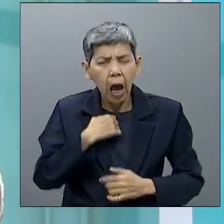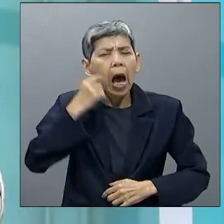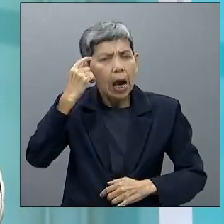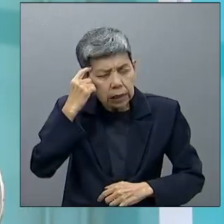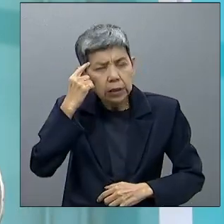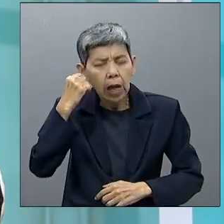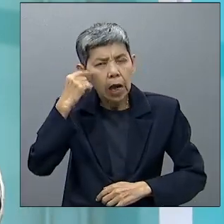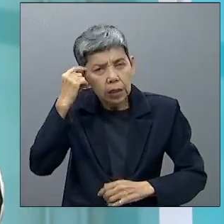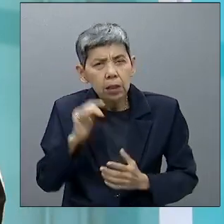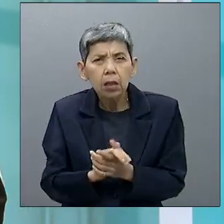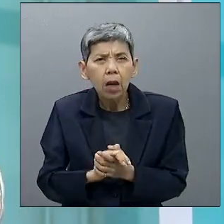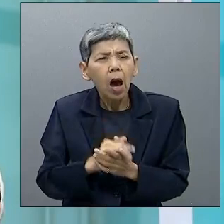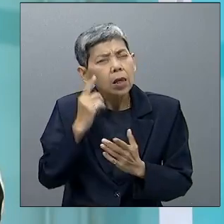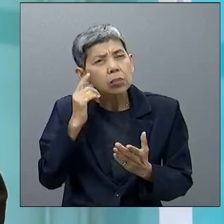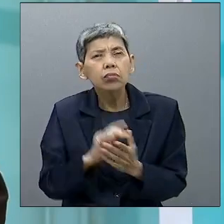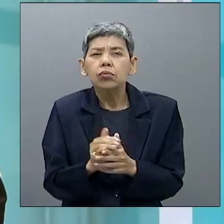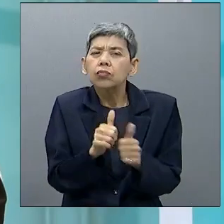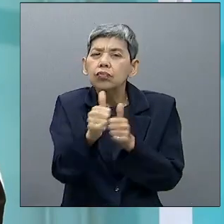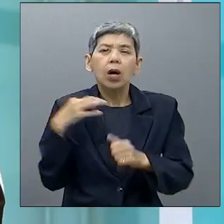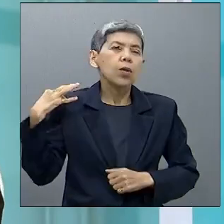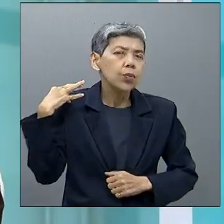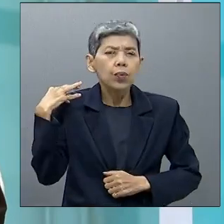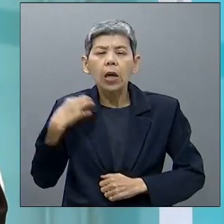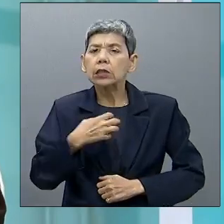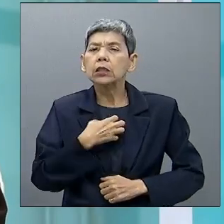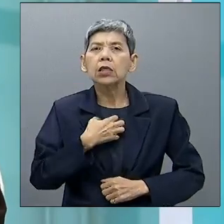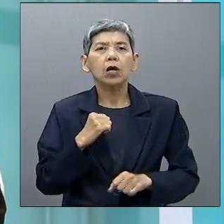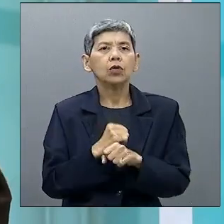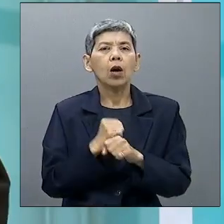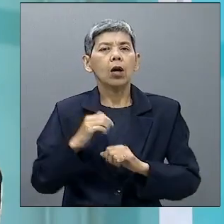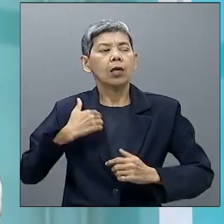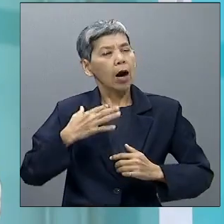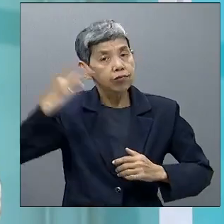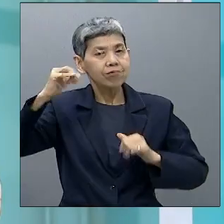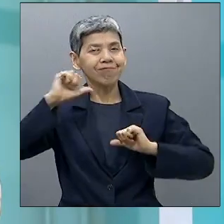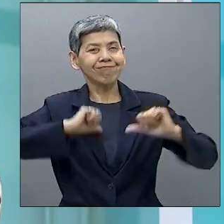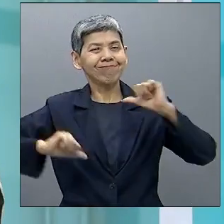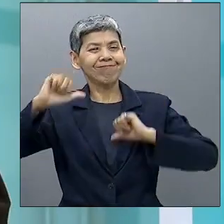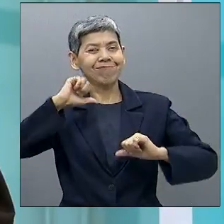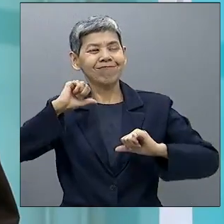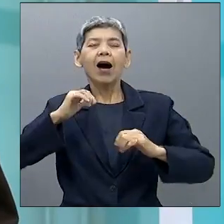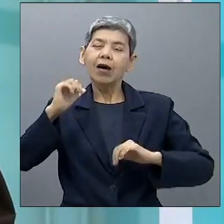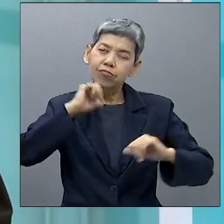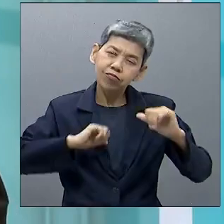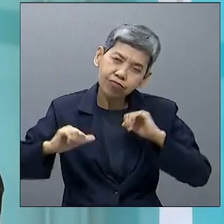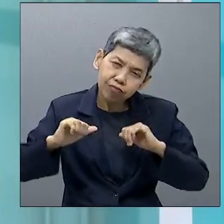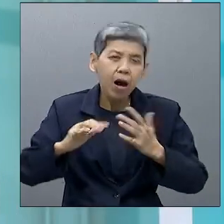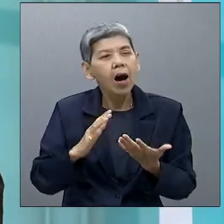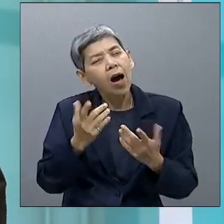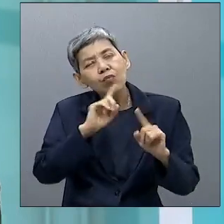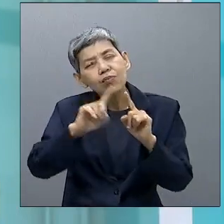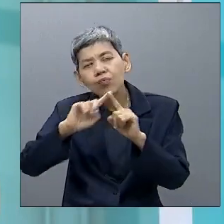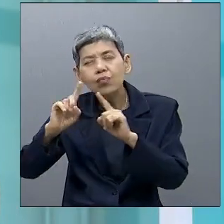ายถึงเข้าใจว่าหรือเป็นไปได้ว่าการประกวดนางงามเนี่ยเพื่อจะก้าวเข้าสู่วงการบันเทิงต่อมาจะเป็นนางเอกต่อมาจะเป็นดาราภาพย